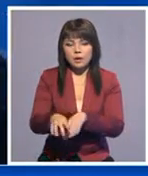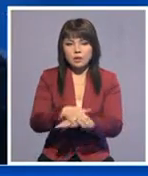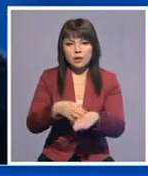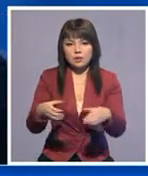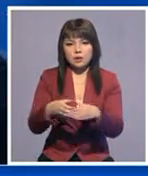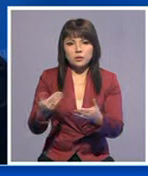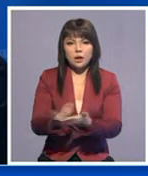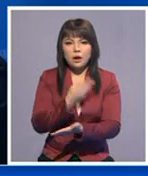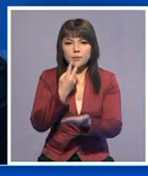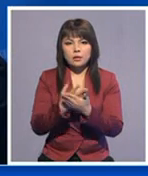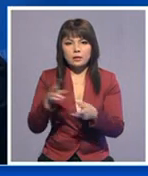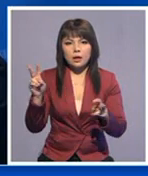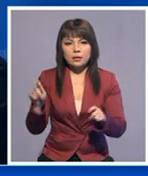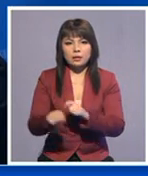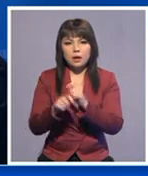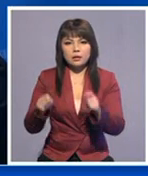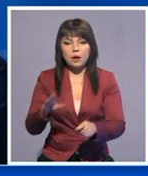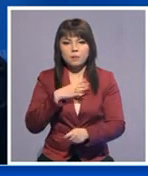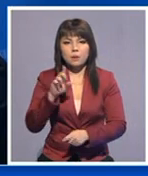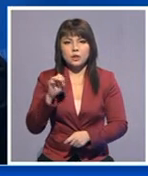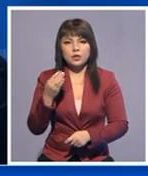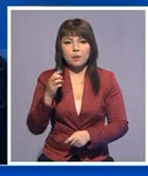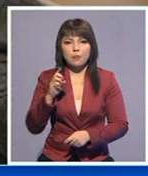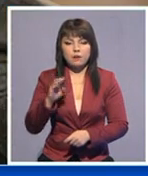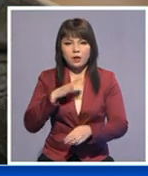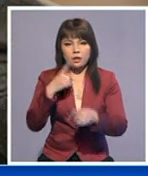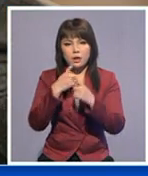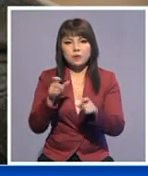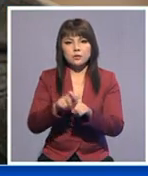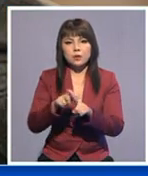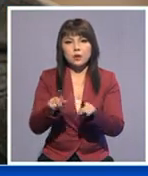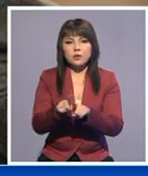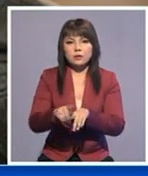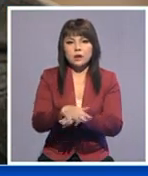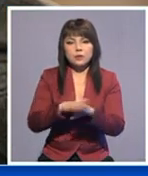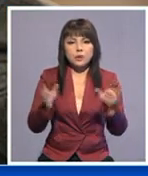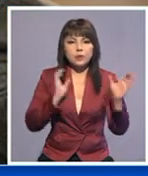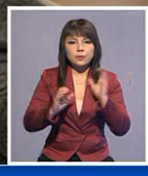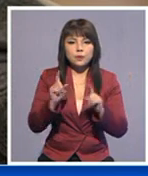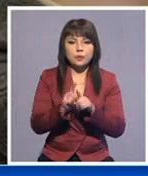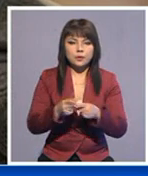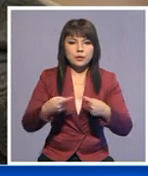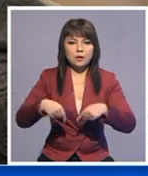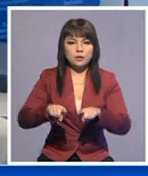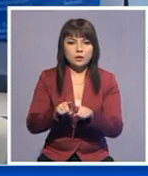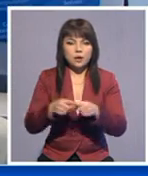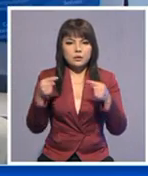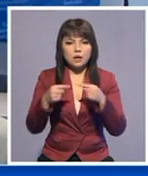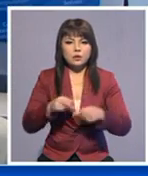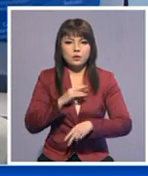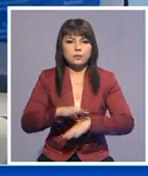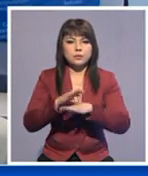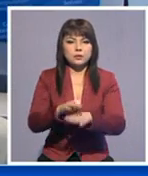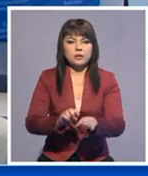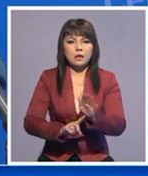жаңа тұжырымдамасы да сөз болды. Бишімбаевтың сөзінше, холдинг құрамындағы қаржы институттары да бұл тапсырма төңірегінде нақты жұмыстарды қолға